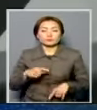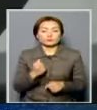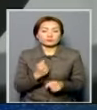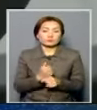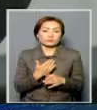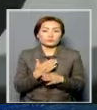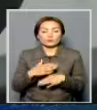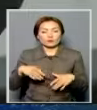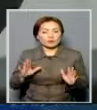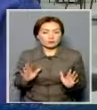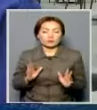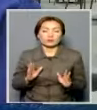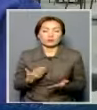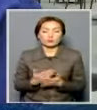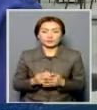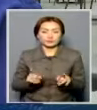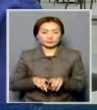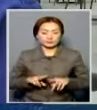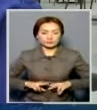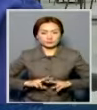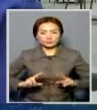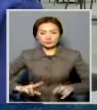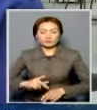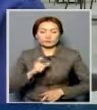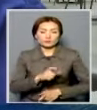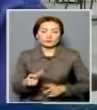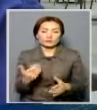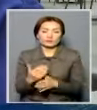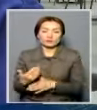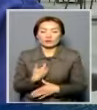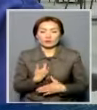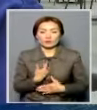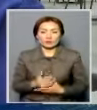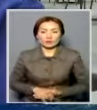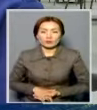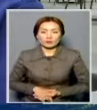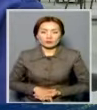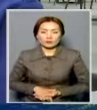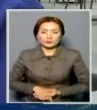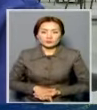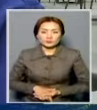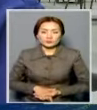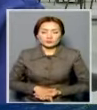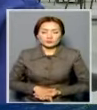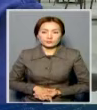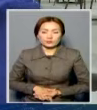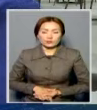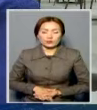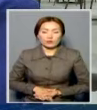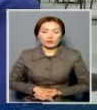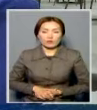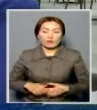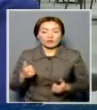с ними делать и вот моя задача также помочь людям которые сидят на колес которые только получили травму доп